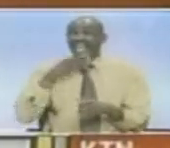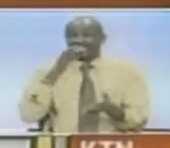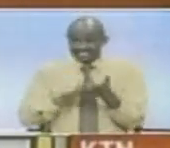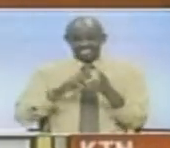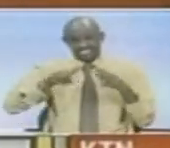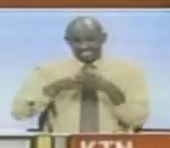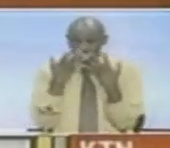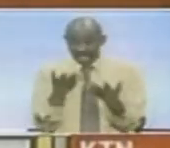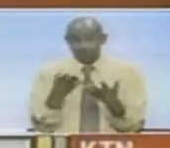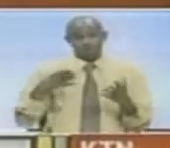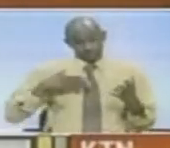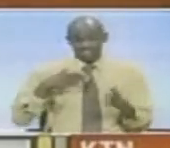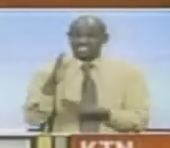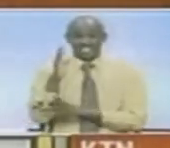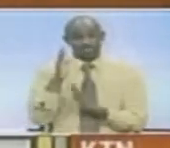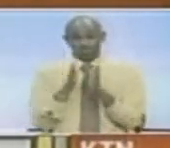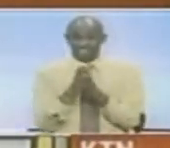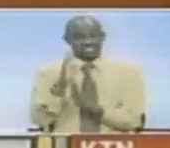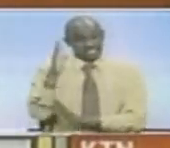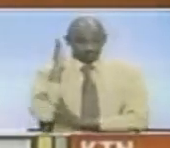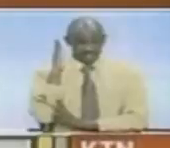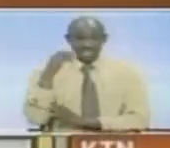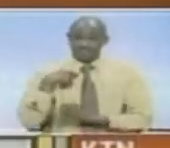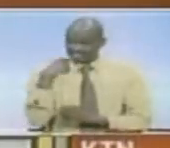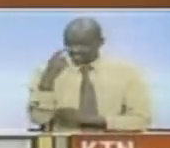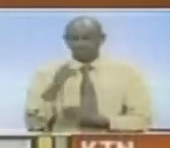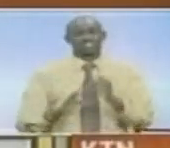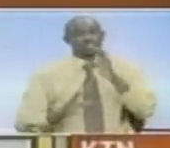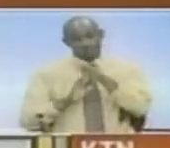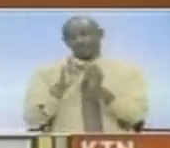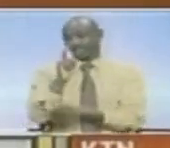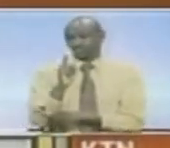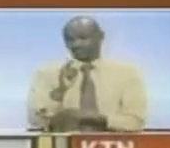inaanza na masuala ya usalama ambayo nimeyapa kipaumbele.